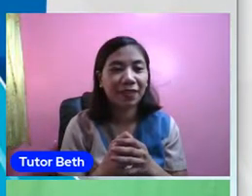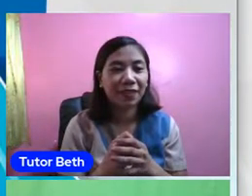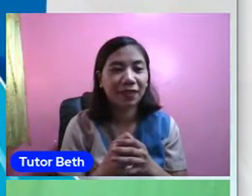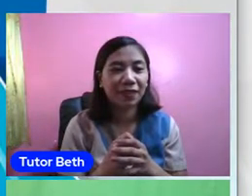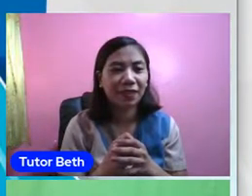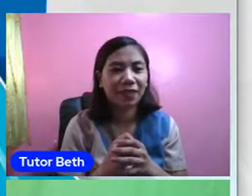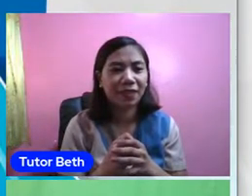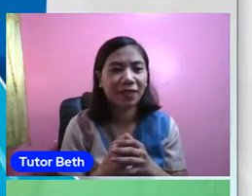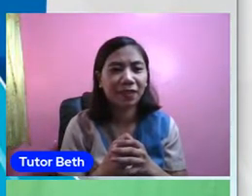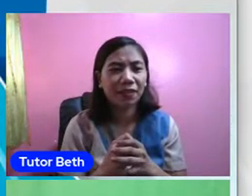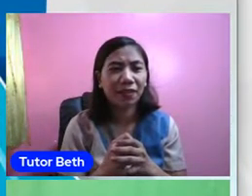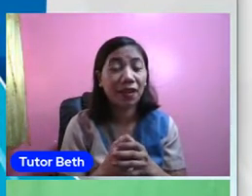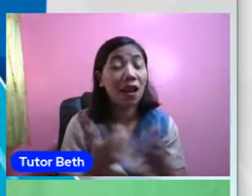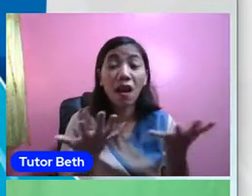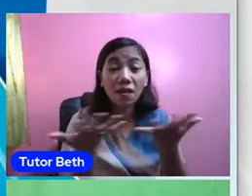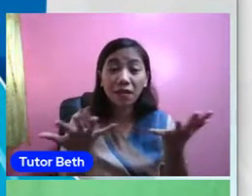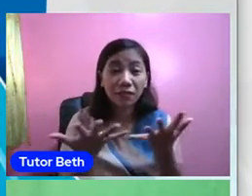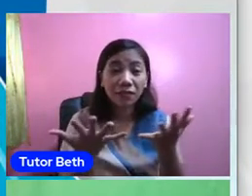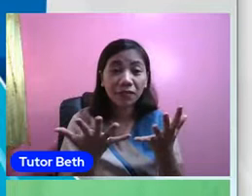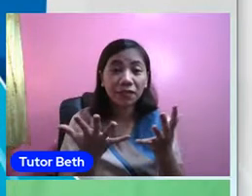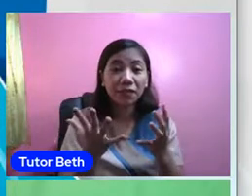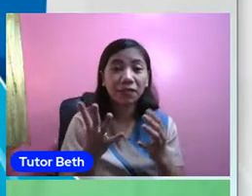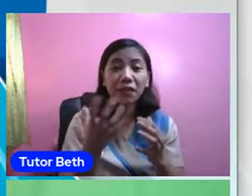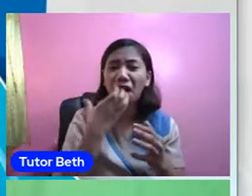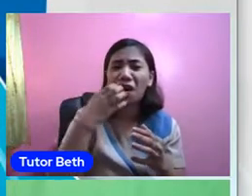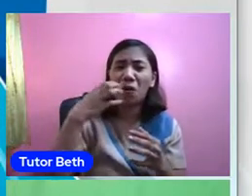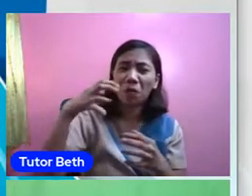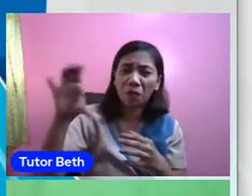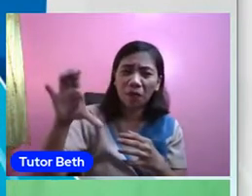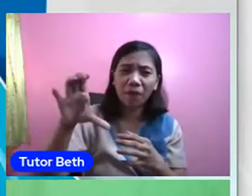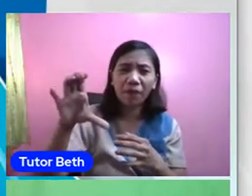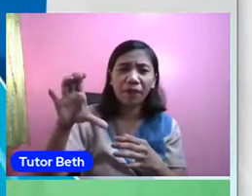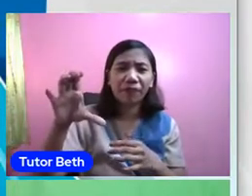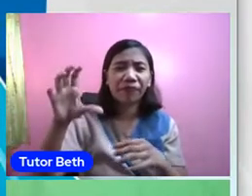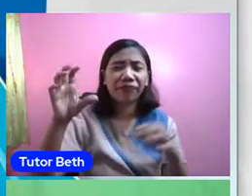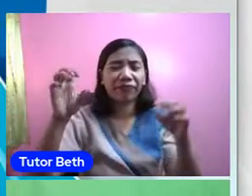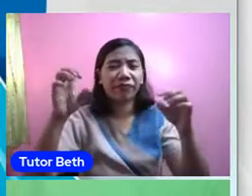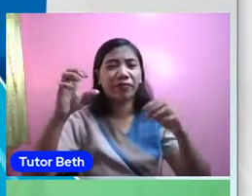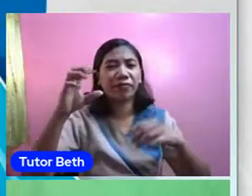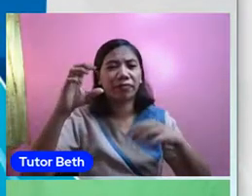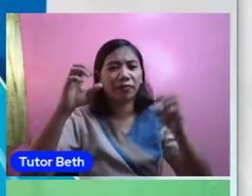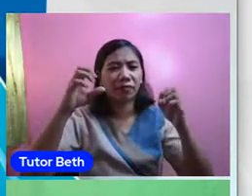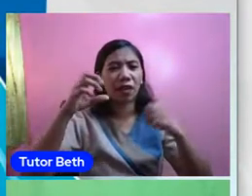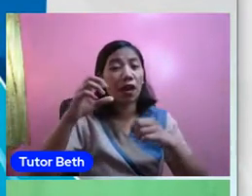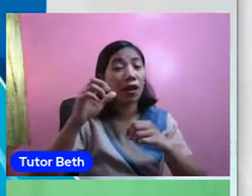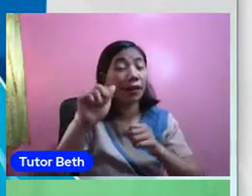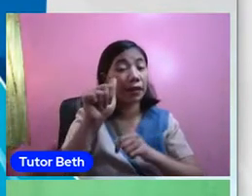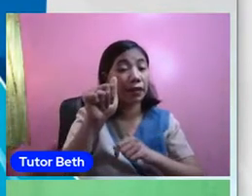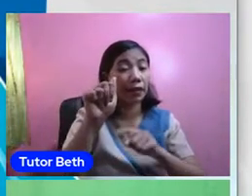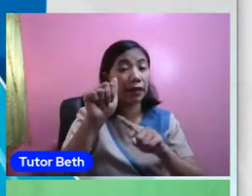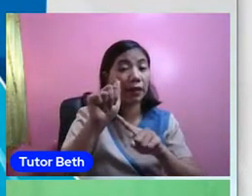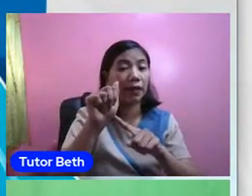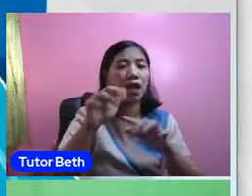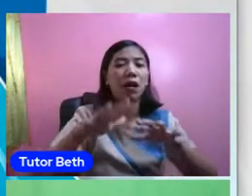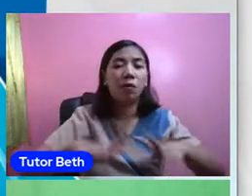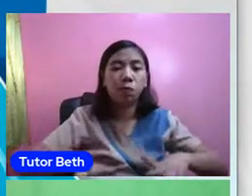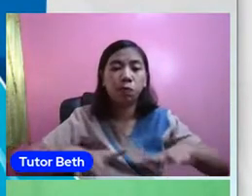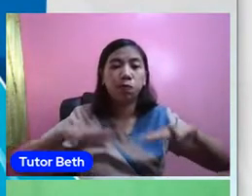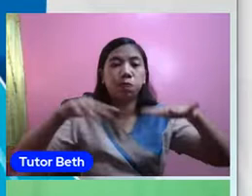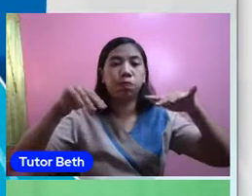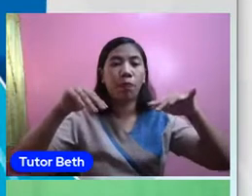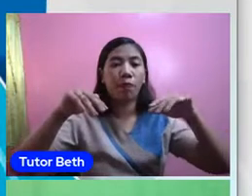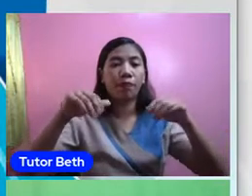Okay. Alin dyan? Letter A, Baha. Letter B, Sunog. O, letter C, Bagyo.